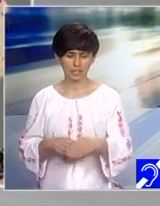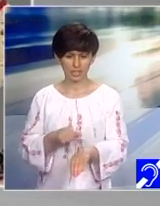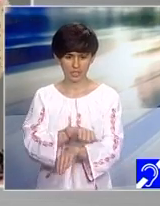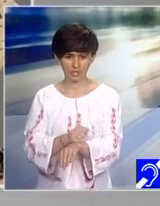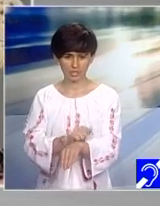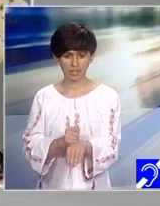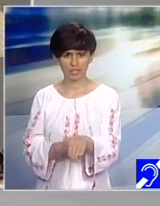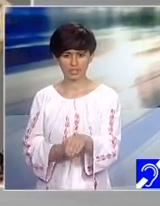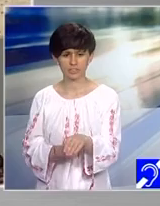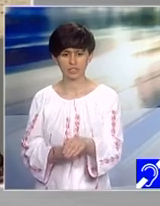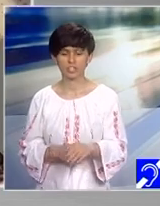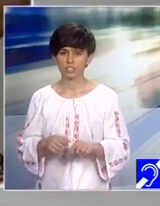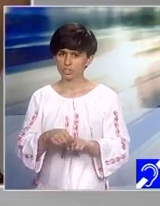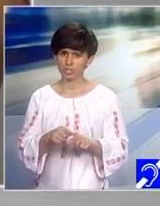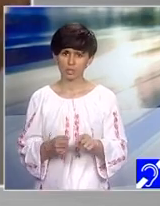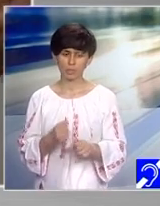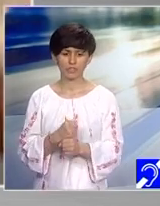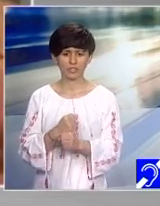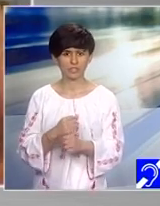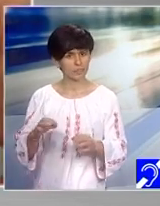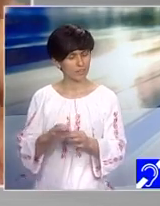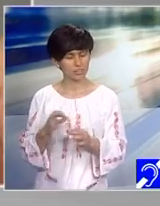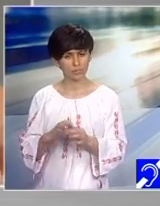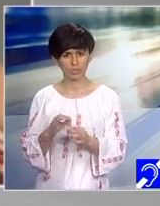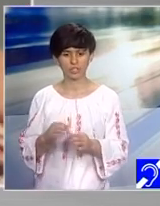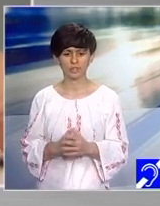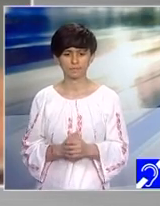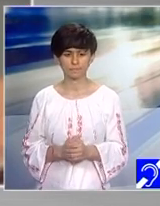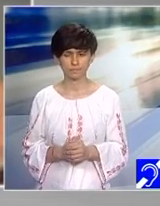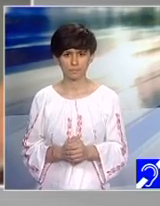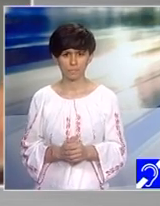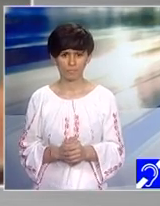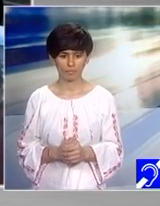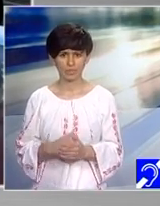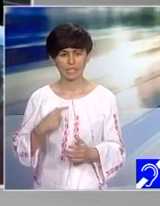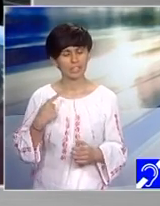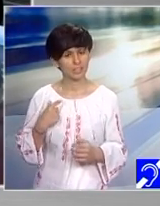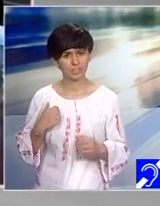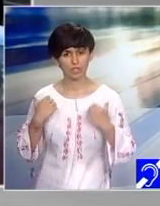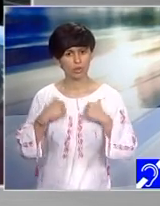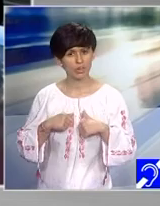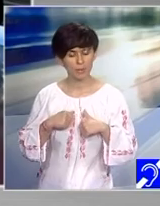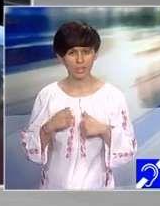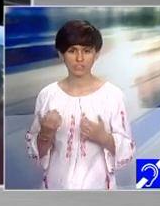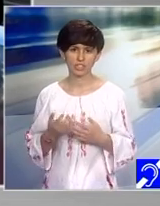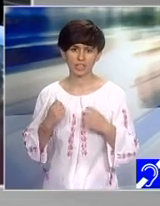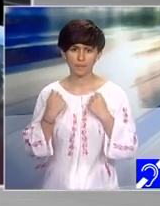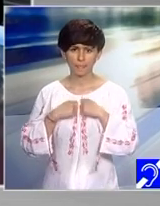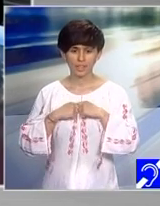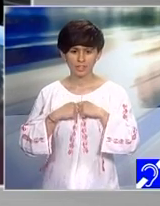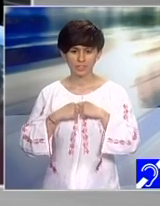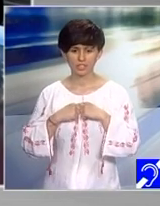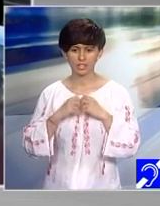și pe vârful încrețelor se realizează broderia. Aceasta este o cămașă care se închide în față și